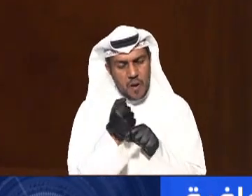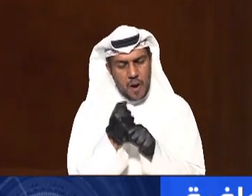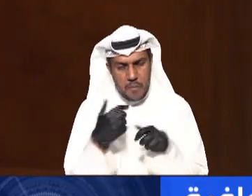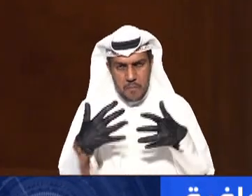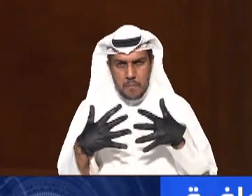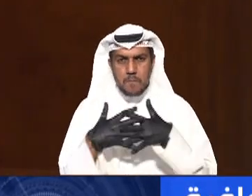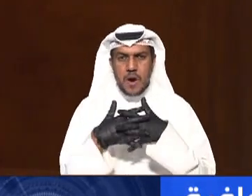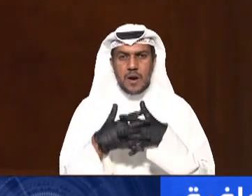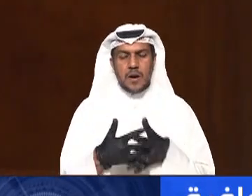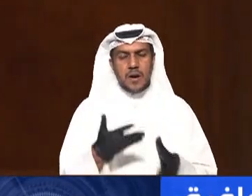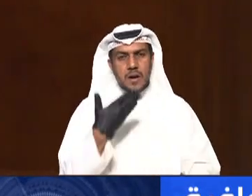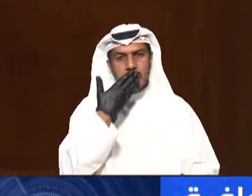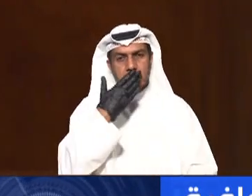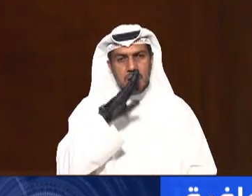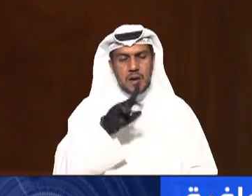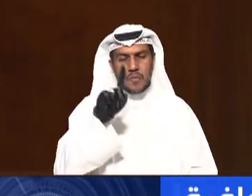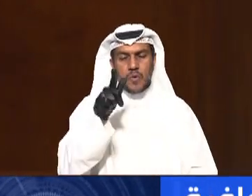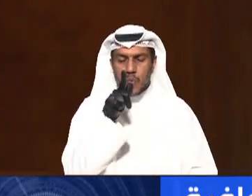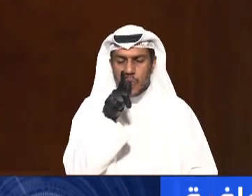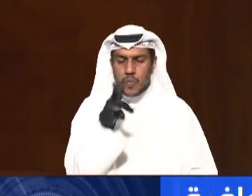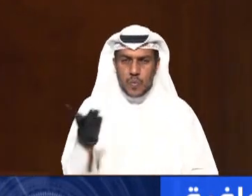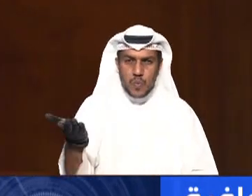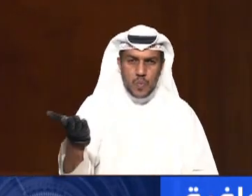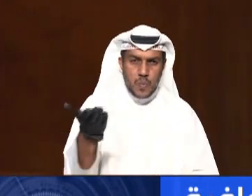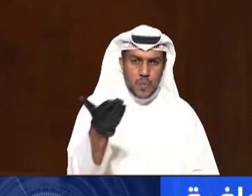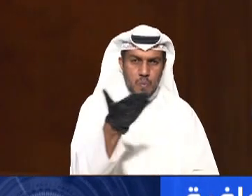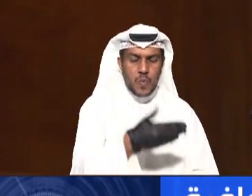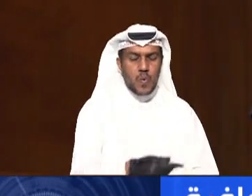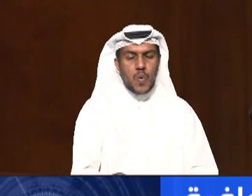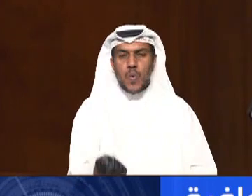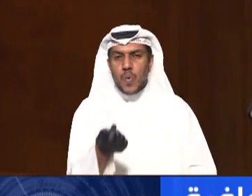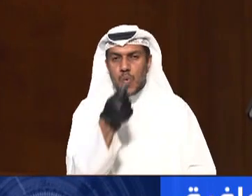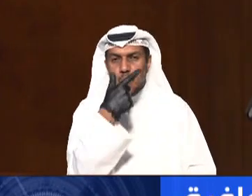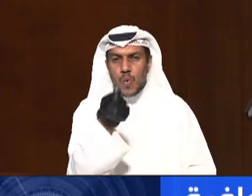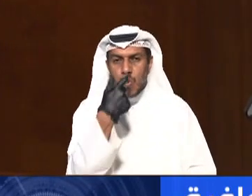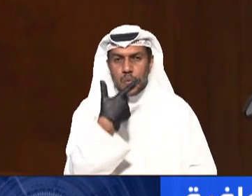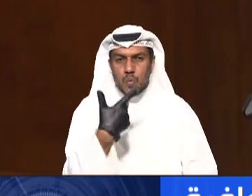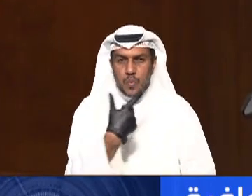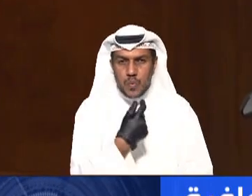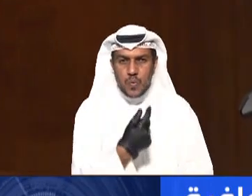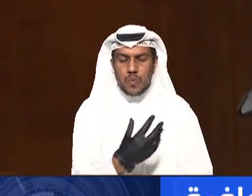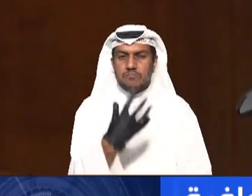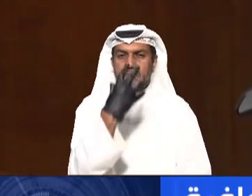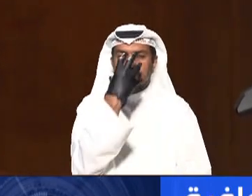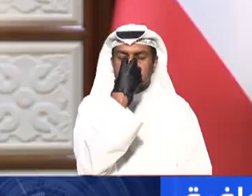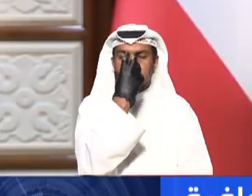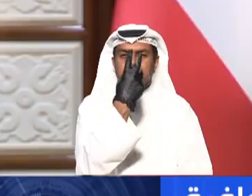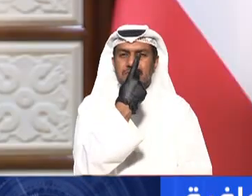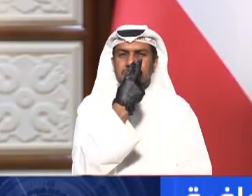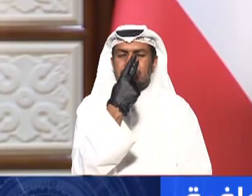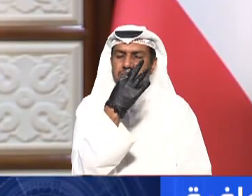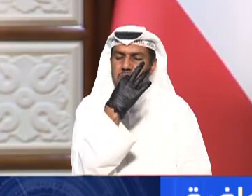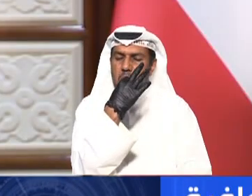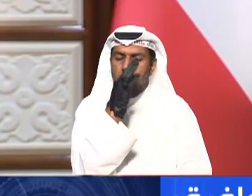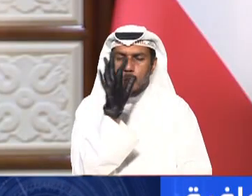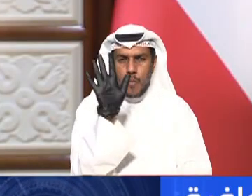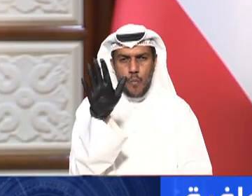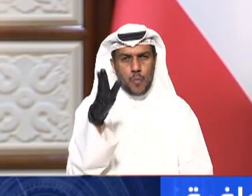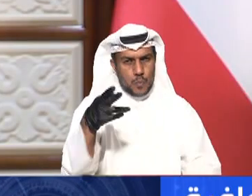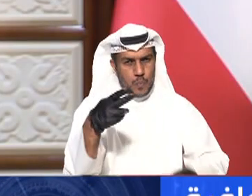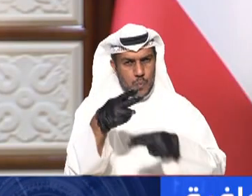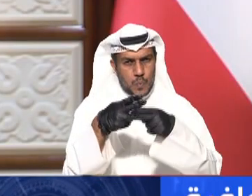فالحمد لله يعني أطمئنكم بأن مخزوننا الدوائي والأجهزة وكل المعدات الحمد لله